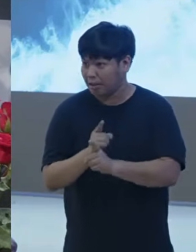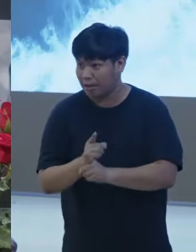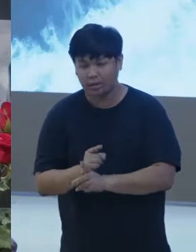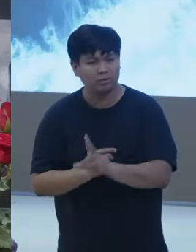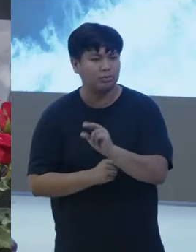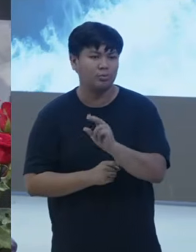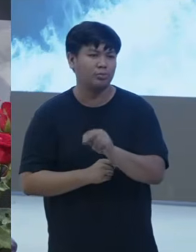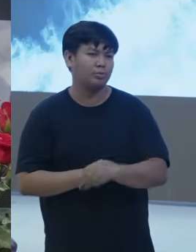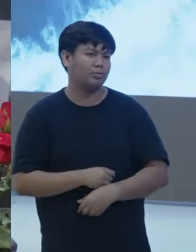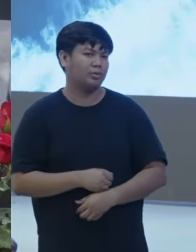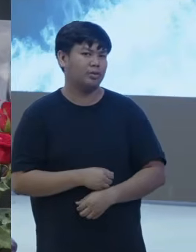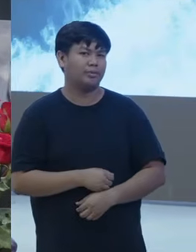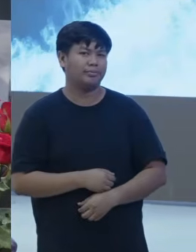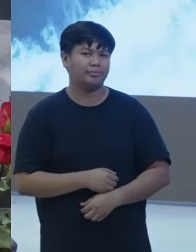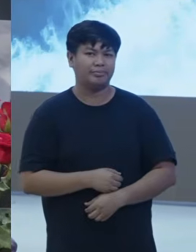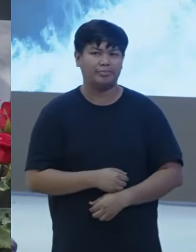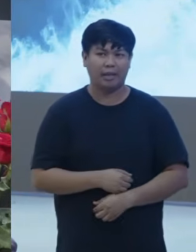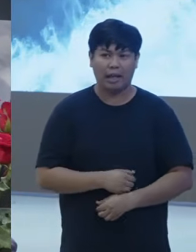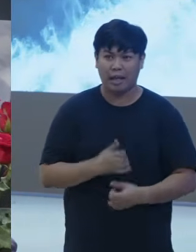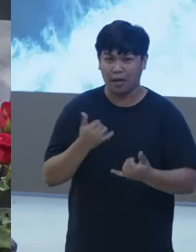Siguro kasama nyo pa sa church.